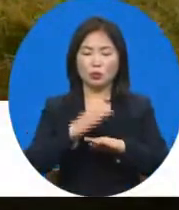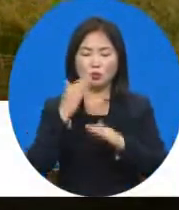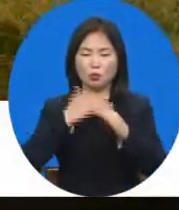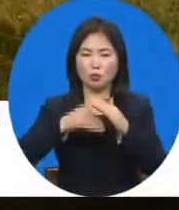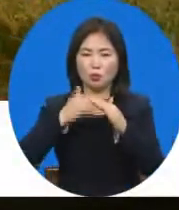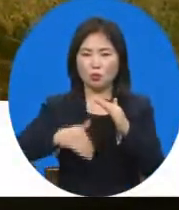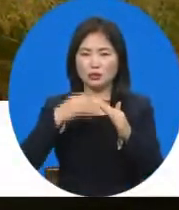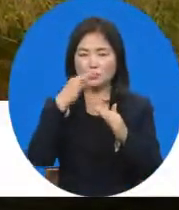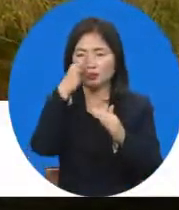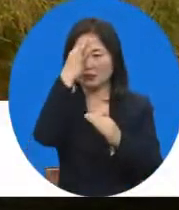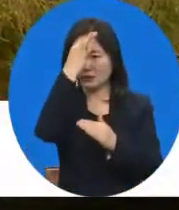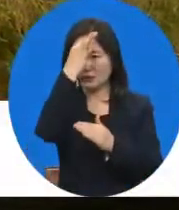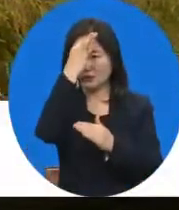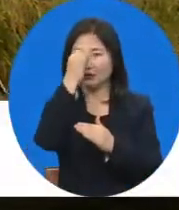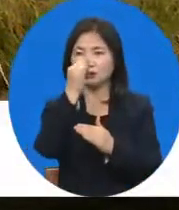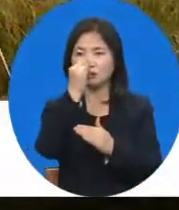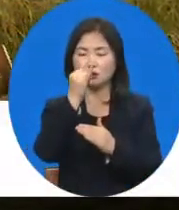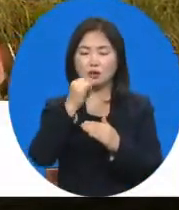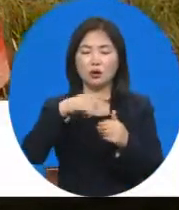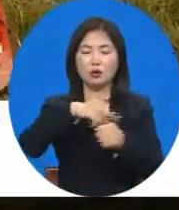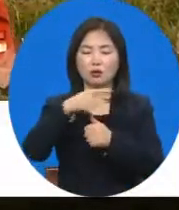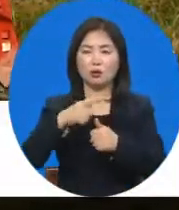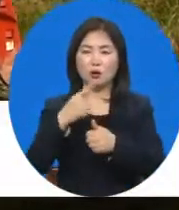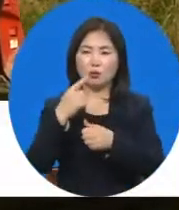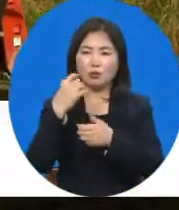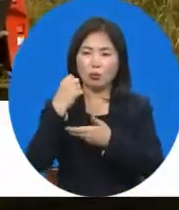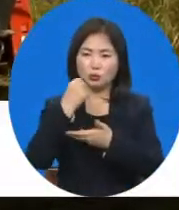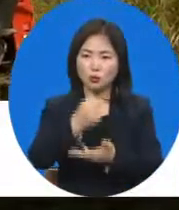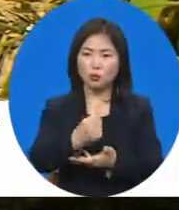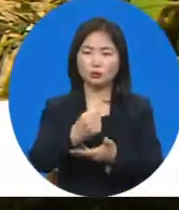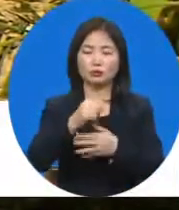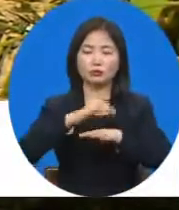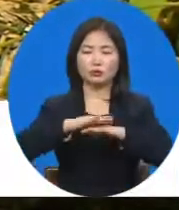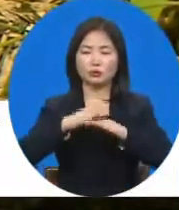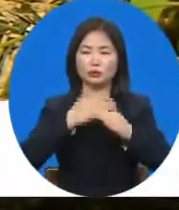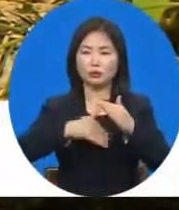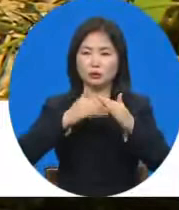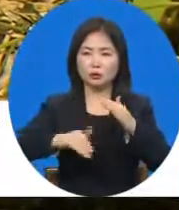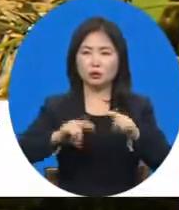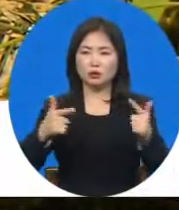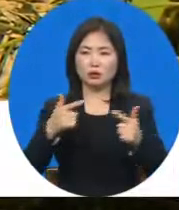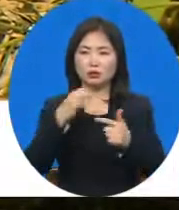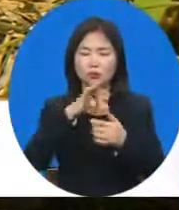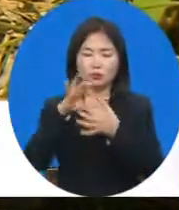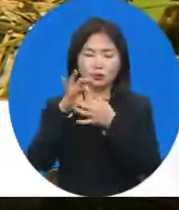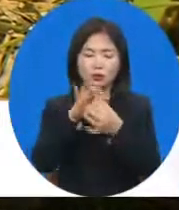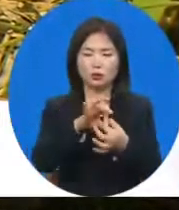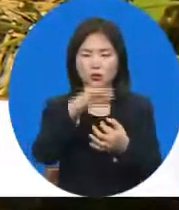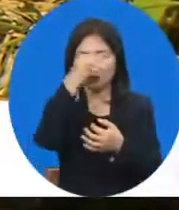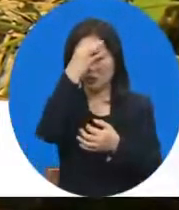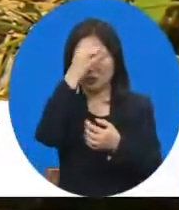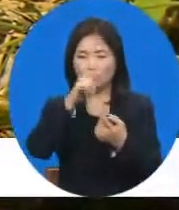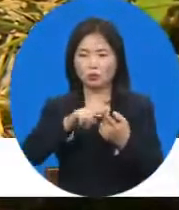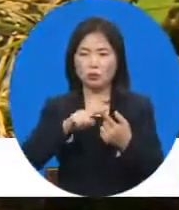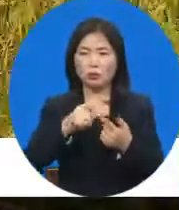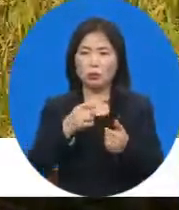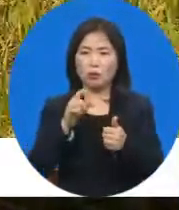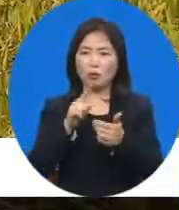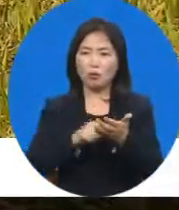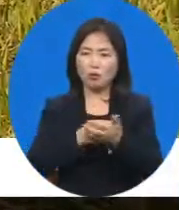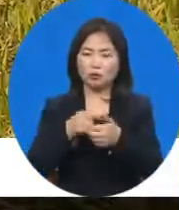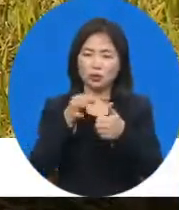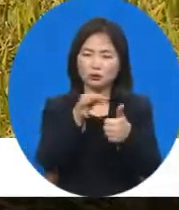02 기능들이 있거든요 화명 보존 한다거나 농촌 공동체를 유지하도록 한다 고 나무 이러한 기능들에 대해서 보상적 차원에서